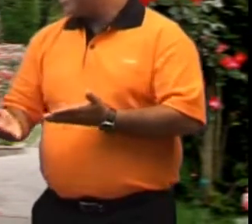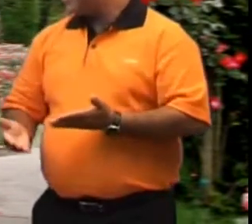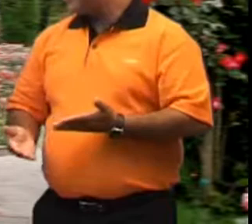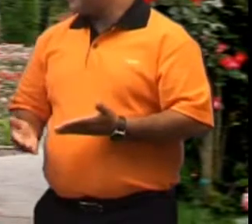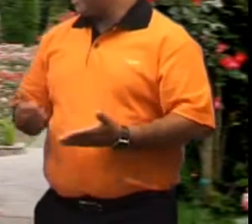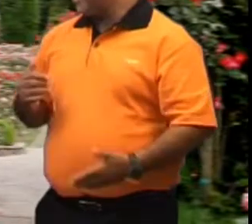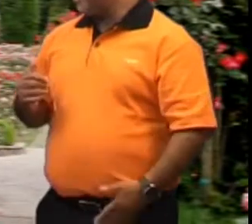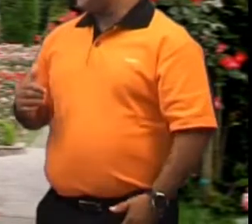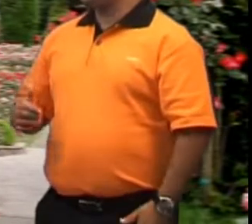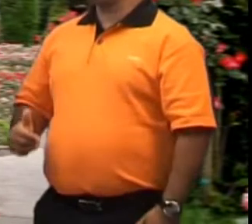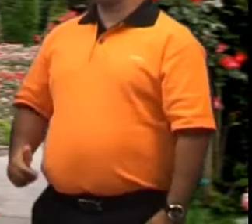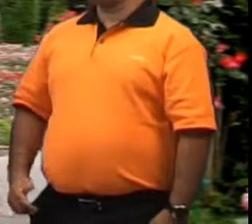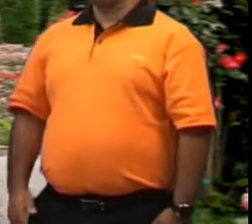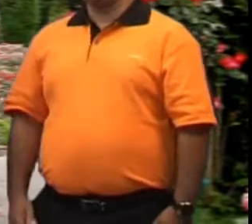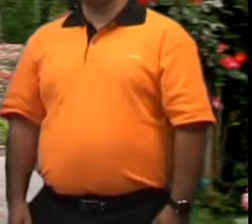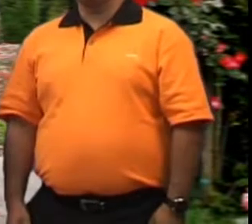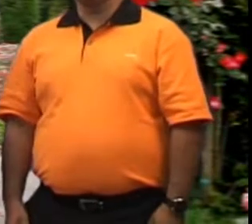พรกันเถอะ ดีค่ะ